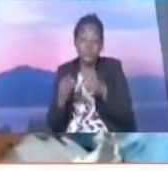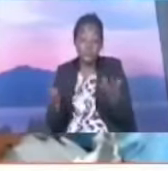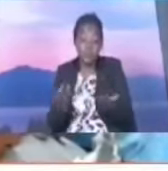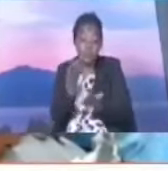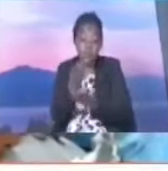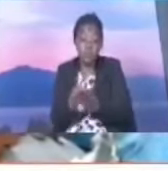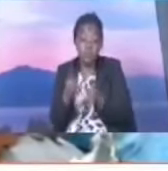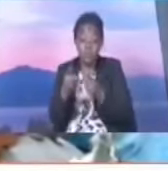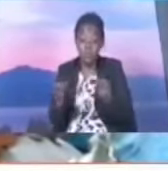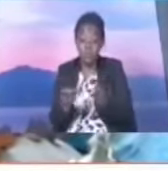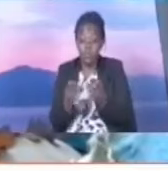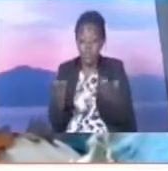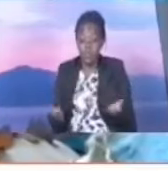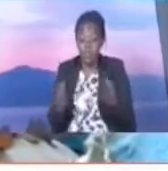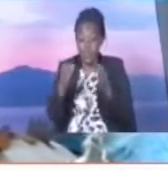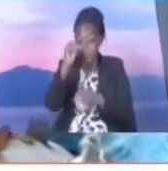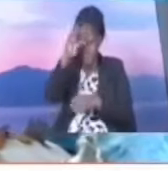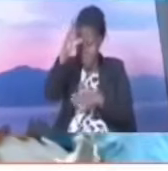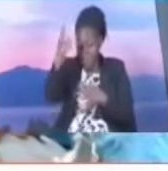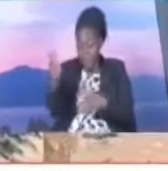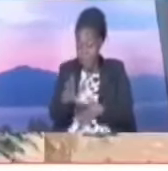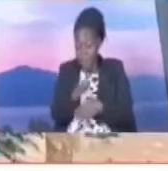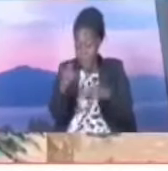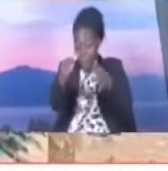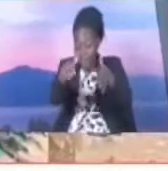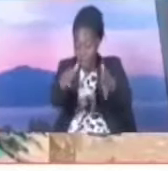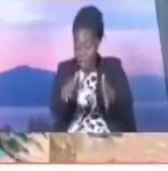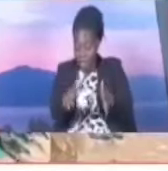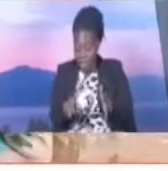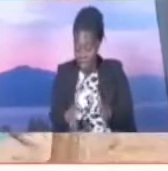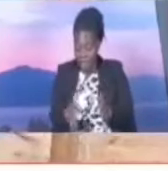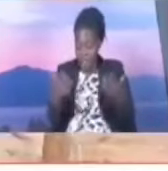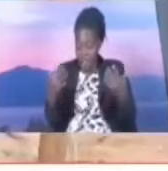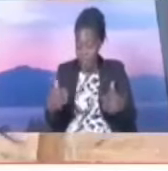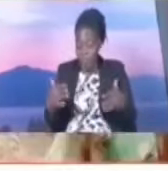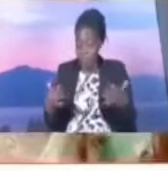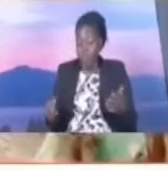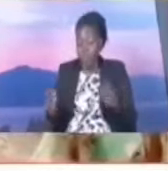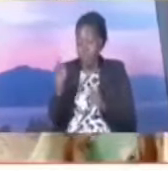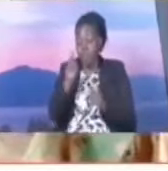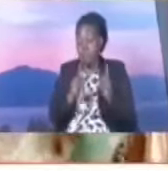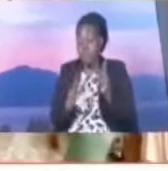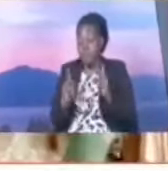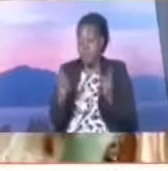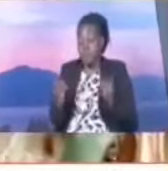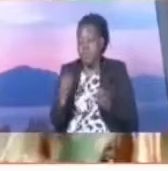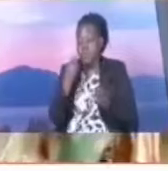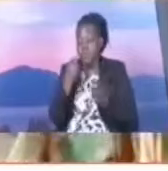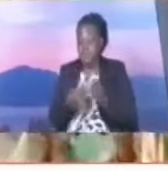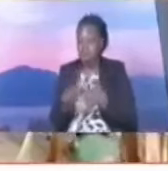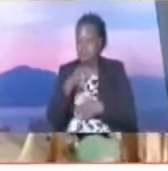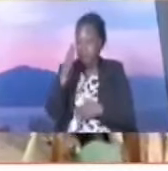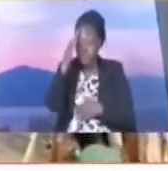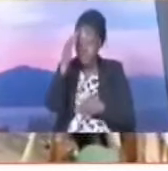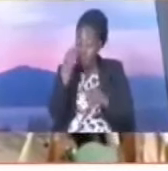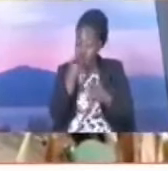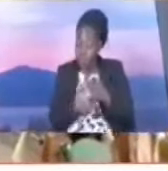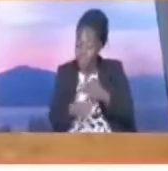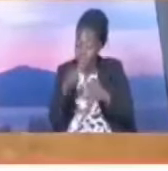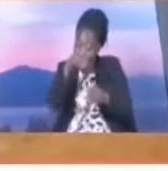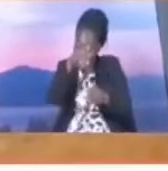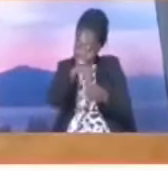Ekifo kino kirimu ebintu ebyewunyisa omuli ekifaananyiza okubeera entaana gaggadde n'ebintu bira abatuuze bagamba nti beetaaga okumanya biki